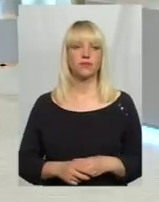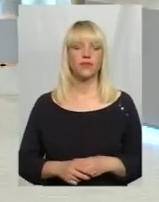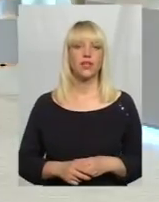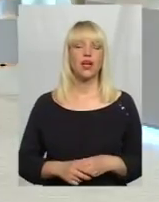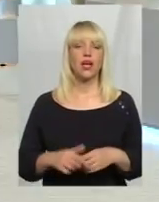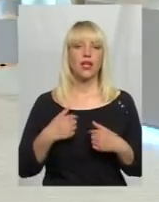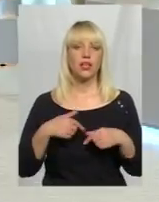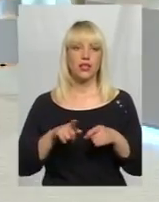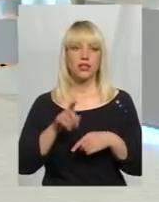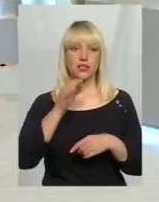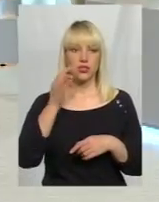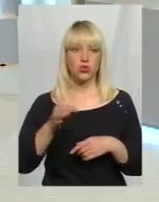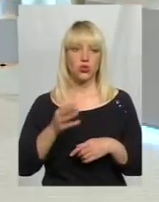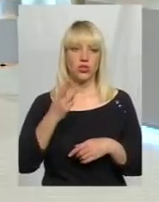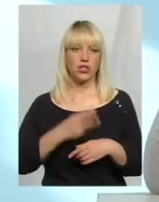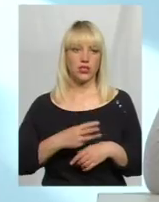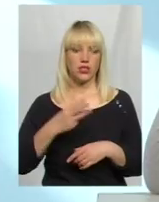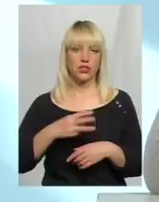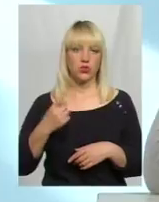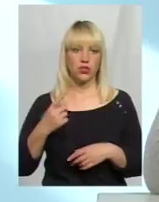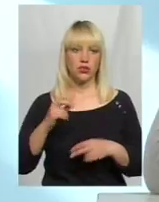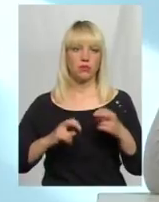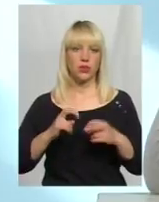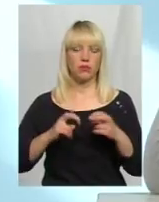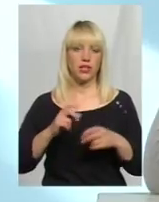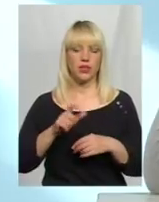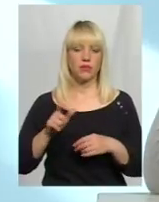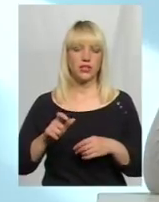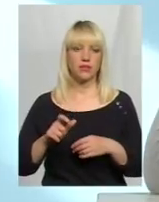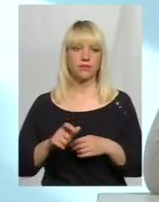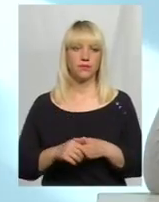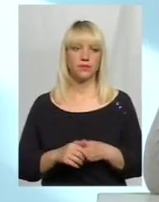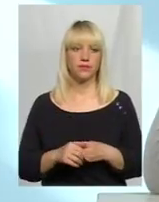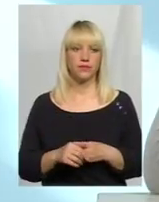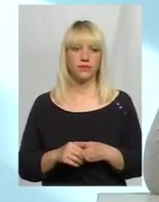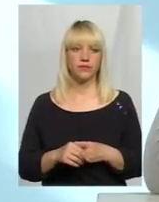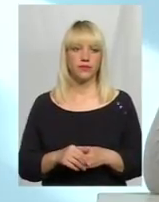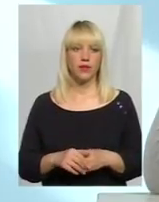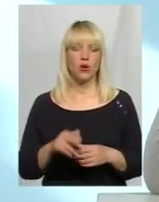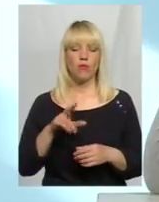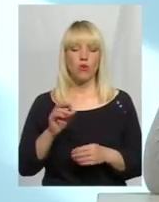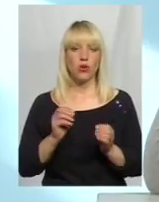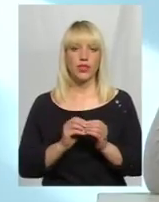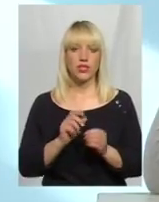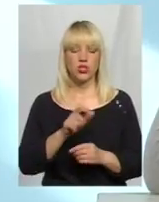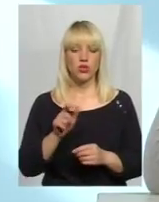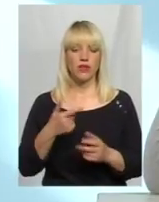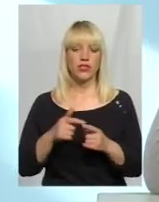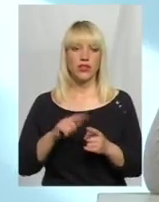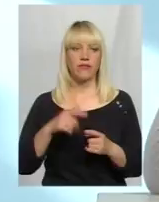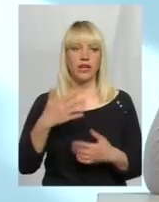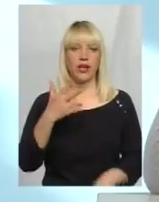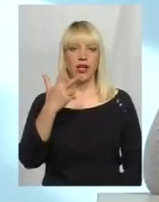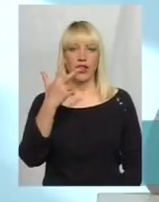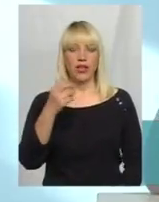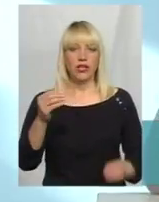так скажу, 31 підприємець, якщо 31 підприємець по 10 чоловік, це вже 310. Угу.